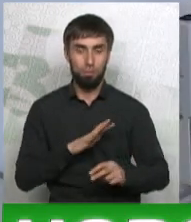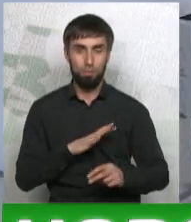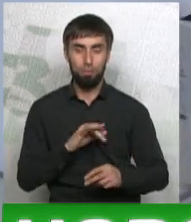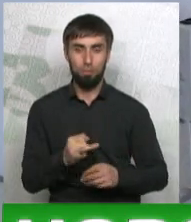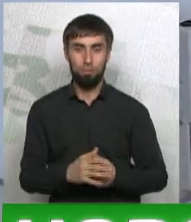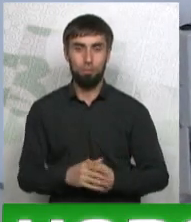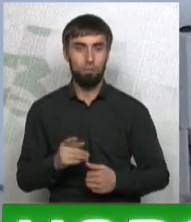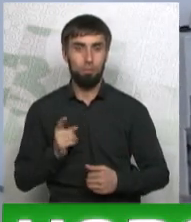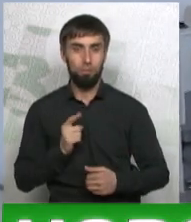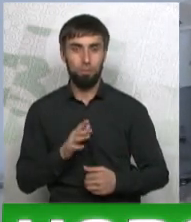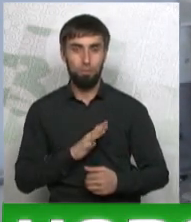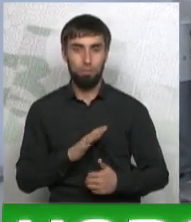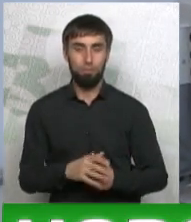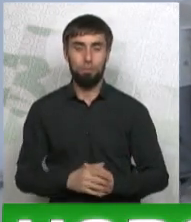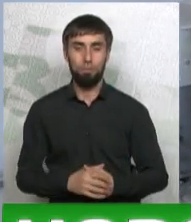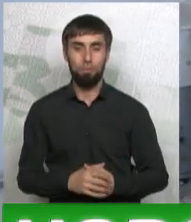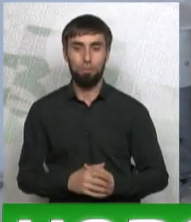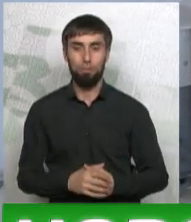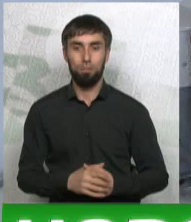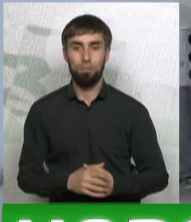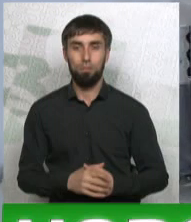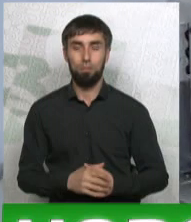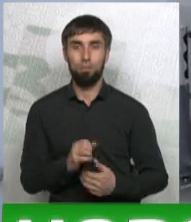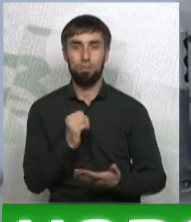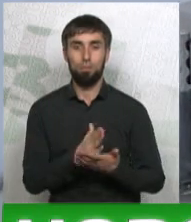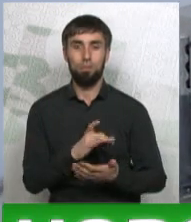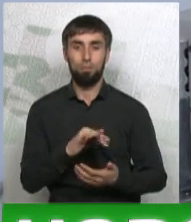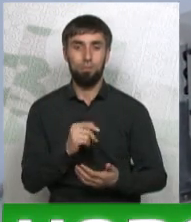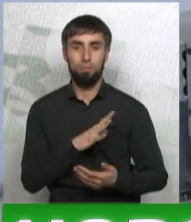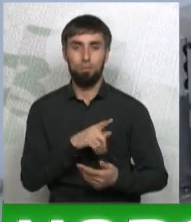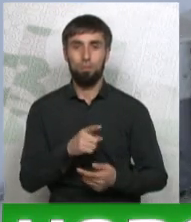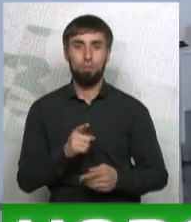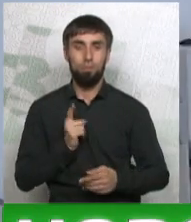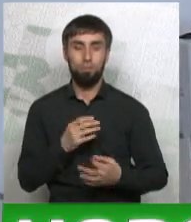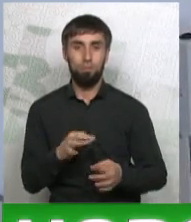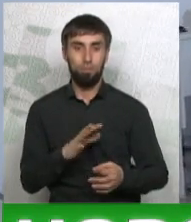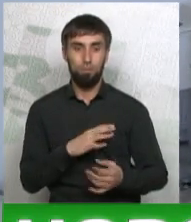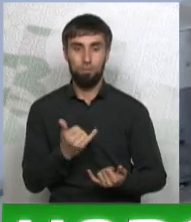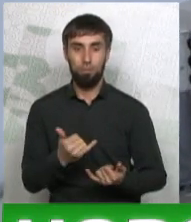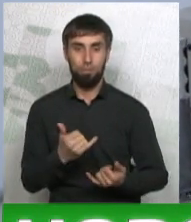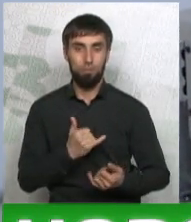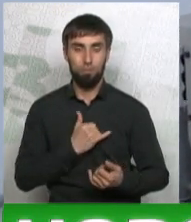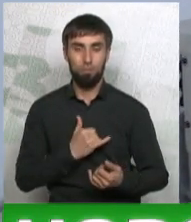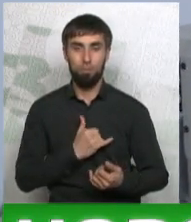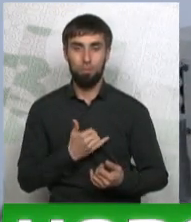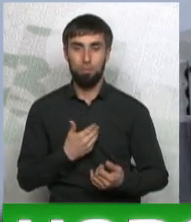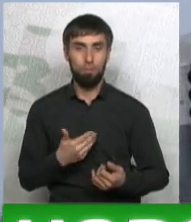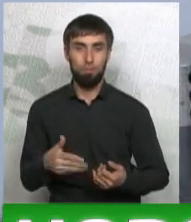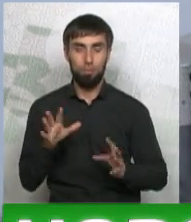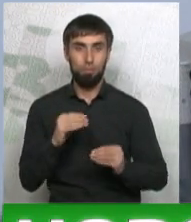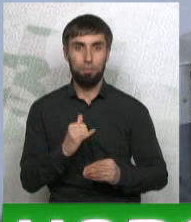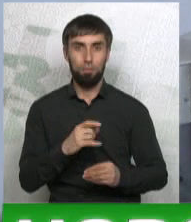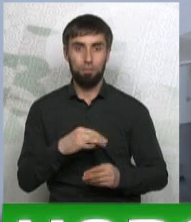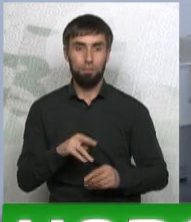не ставит, другая ждала эту прямую строчку, чтобы освободилась. А сейчас у нас нам все